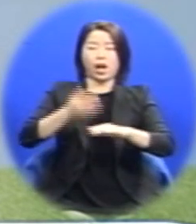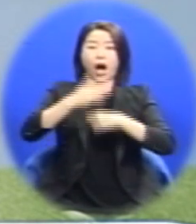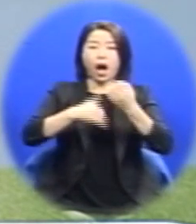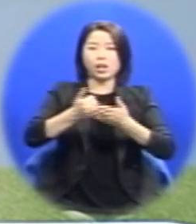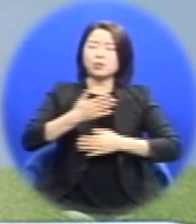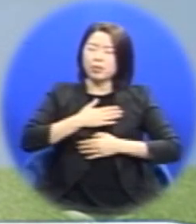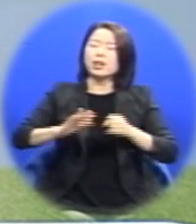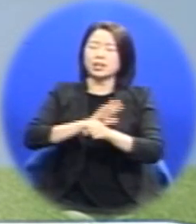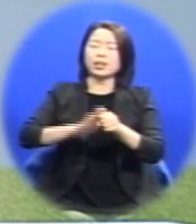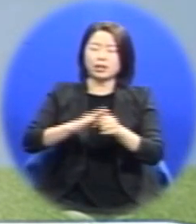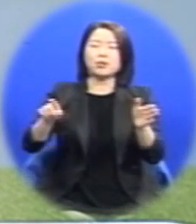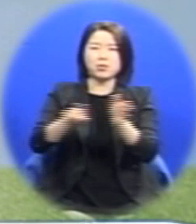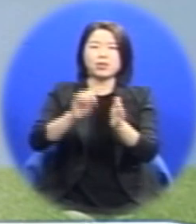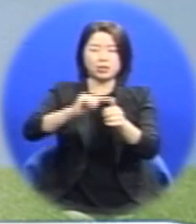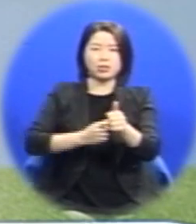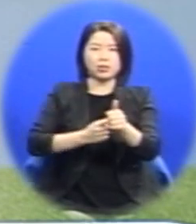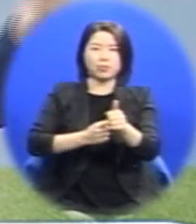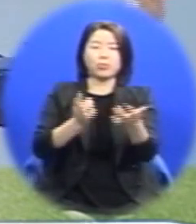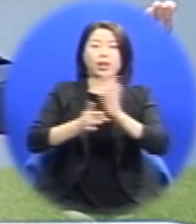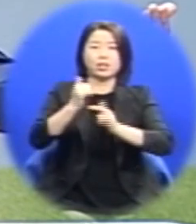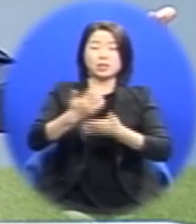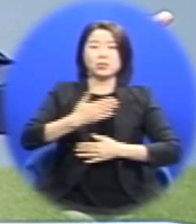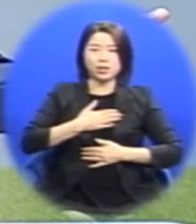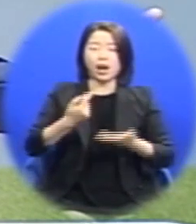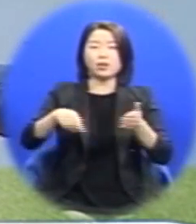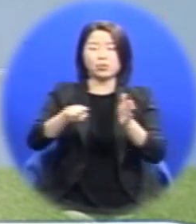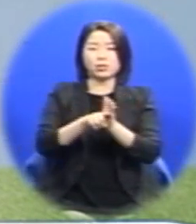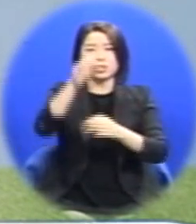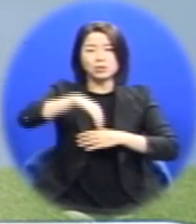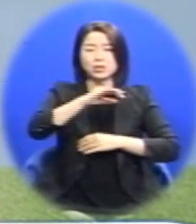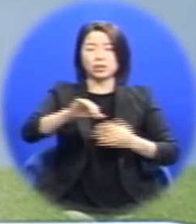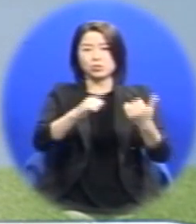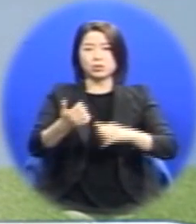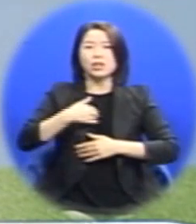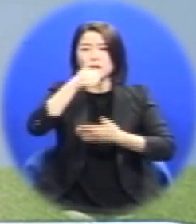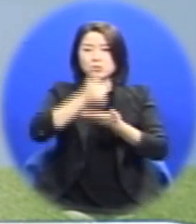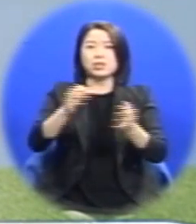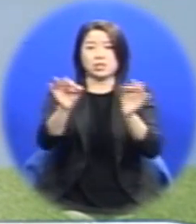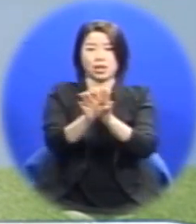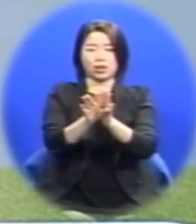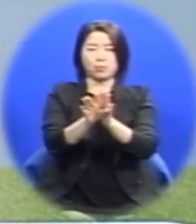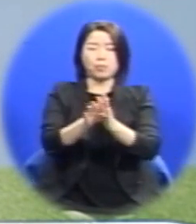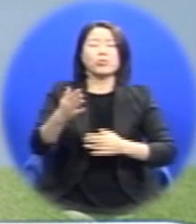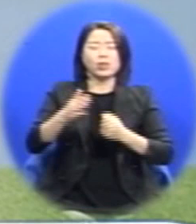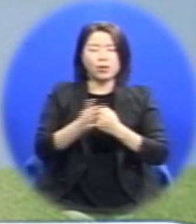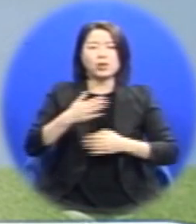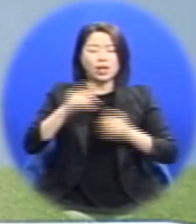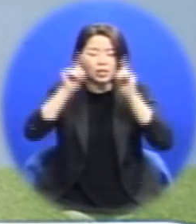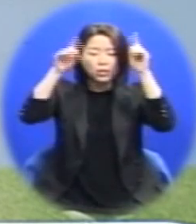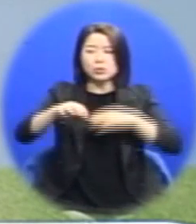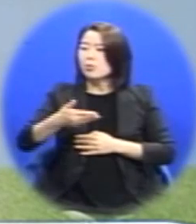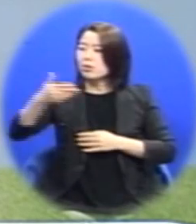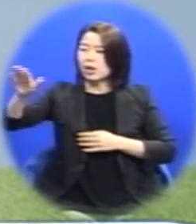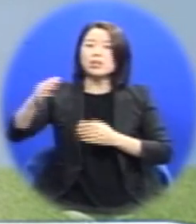나 사랑하시는 게 믿어지면. 예수님이 나를 위해서 십자가에 죽으셔서 내 죄를 사하셨어요. 그래서 내가 지옥 갈 자인데